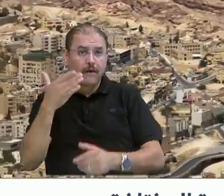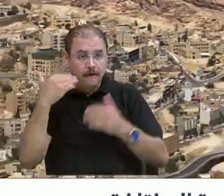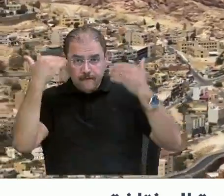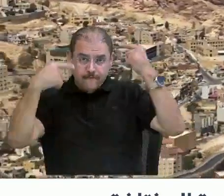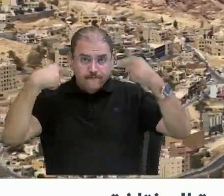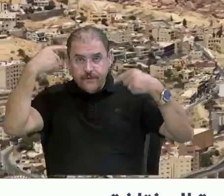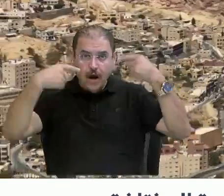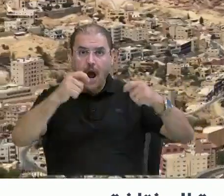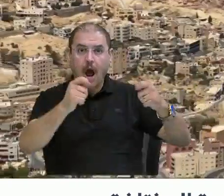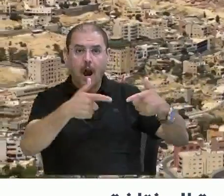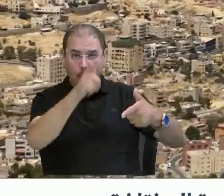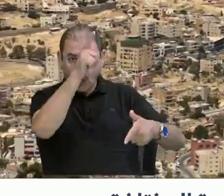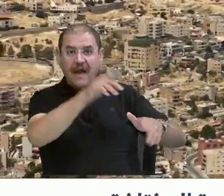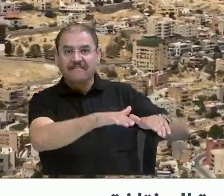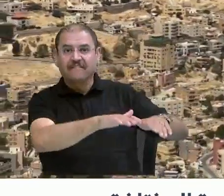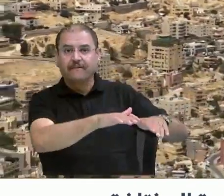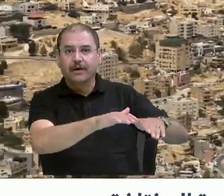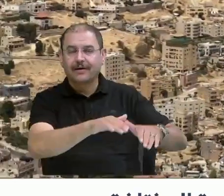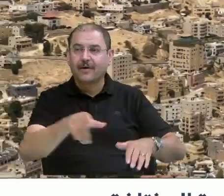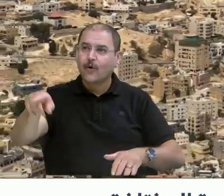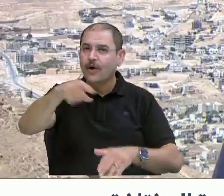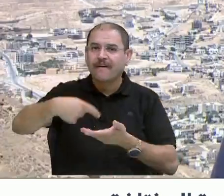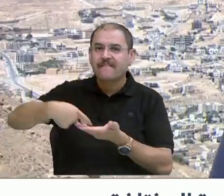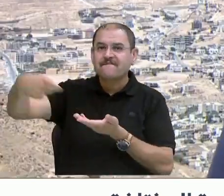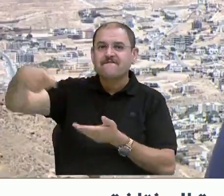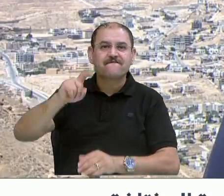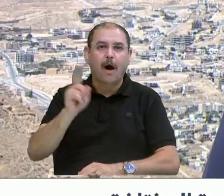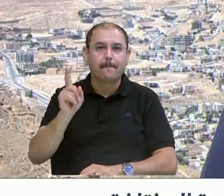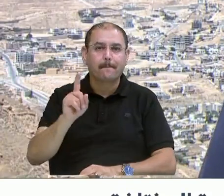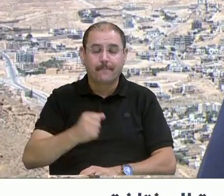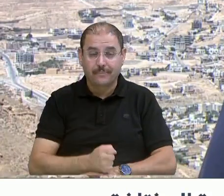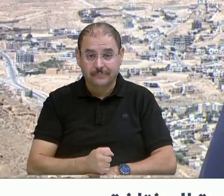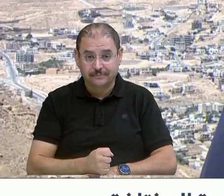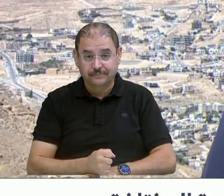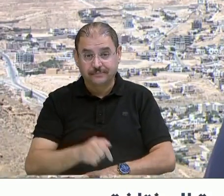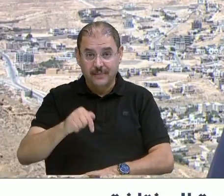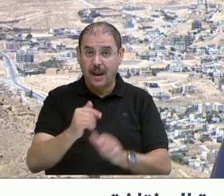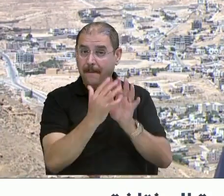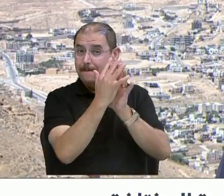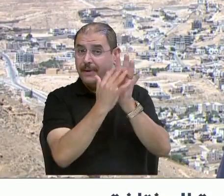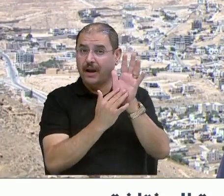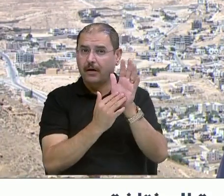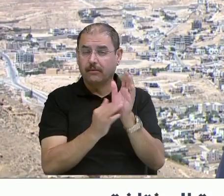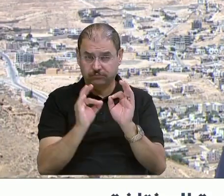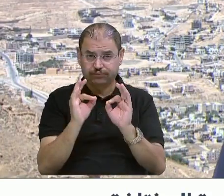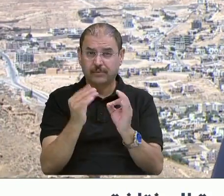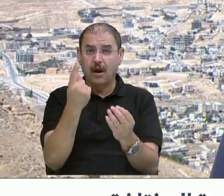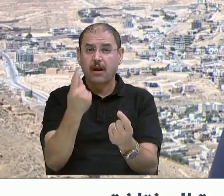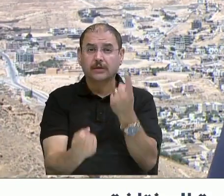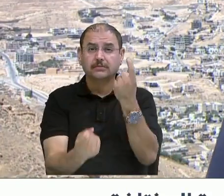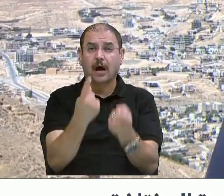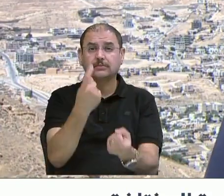في البرا وكلنا يعلم ما تعانيه البرا من نقص في عدد الزوار البرا زوارها